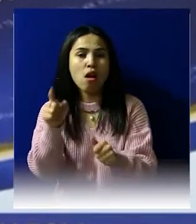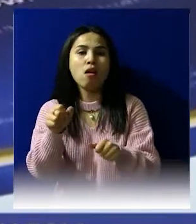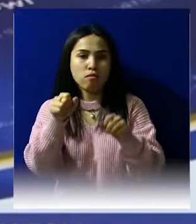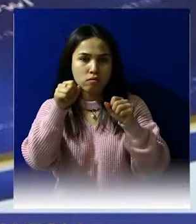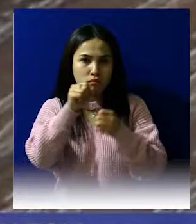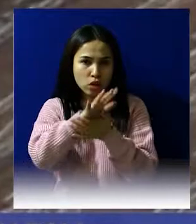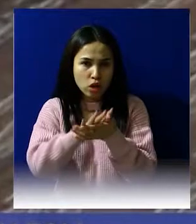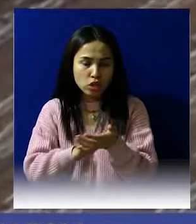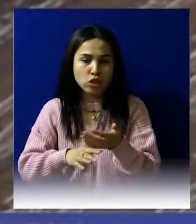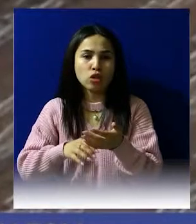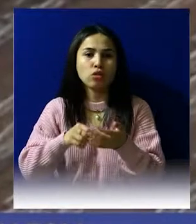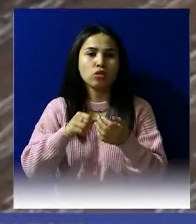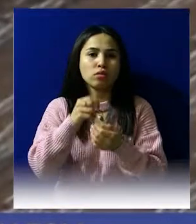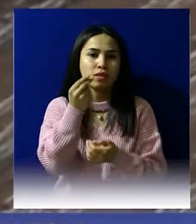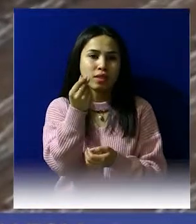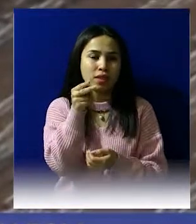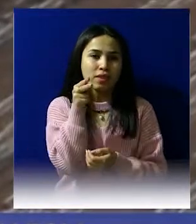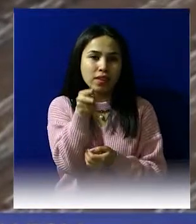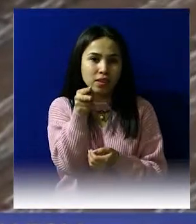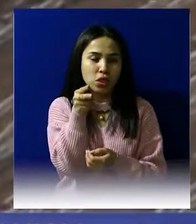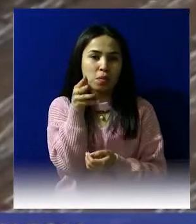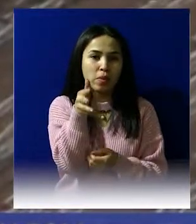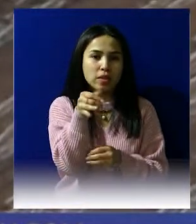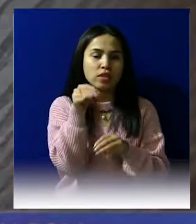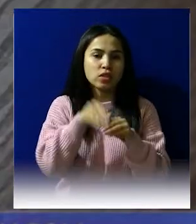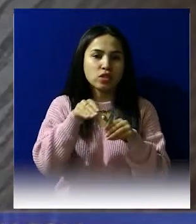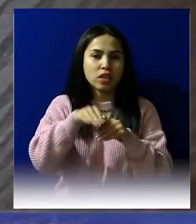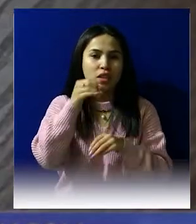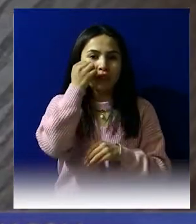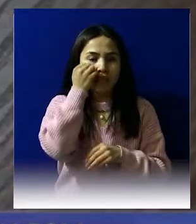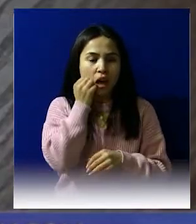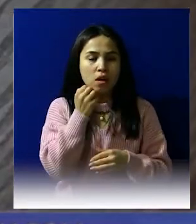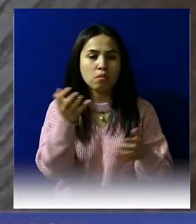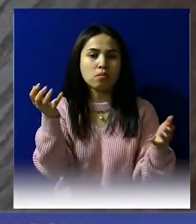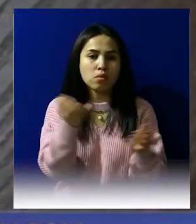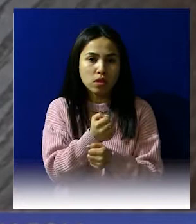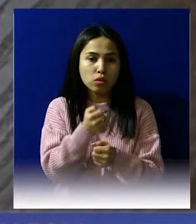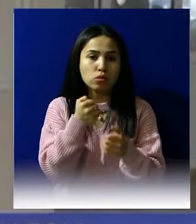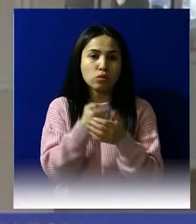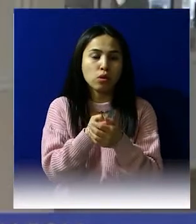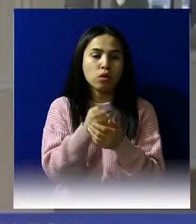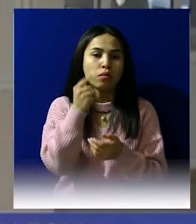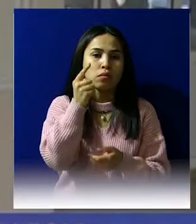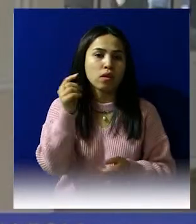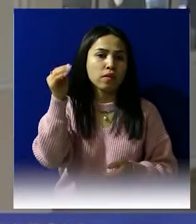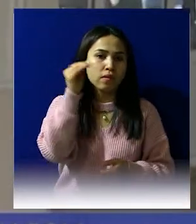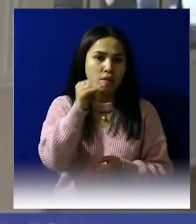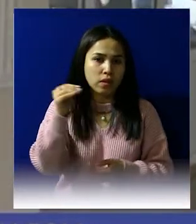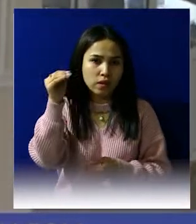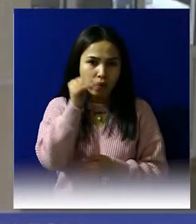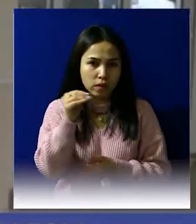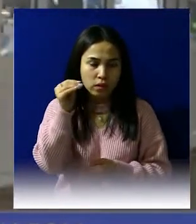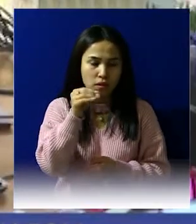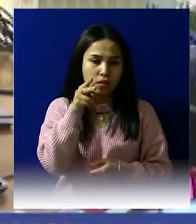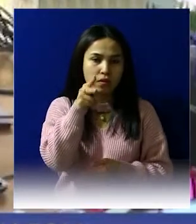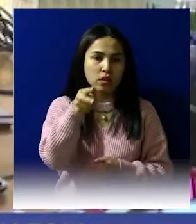не успел обменять данные банкноты, Нацбанк продлил срок приема и замены банкнот номиналом 2000-х, 5000-х и 10000-х